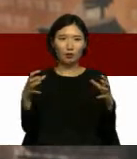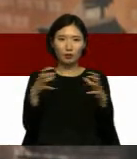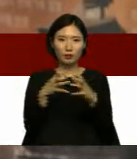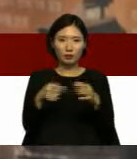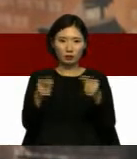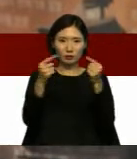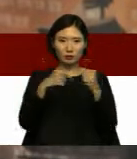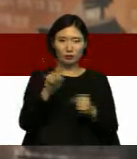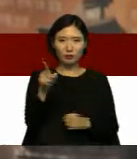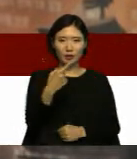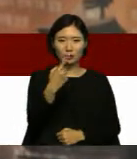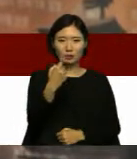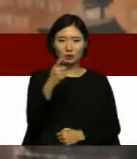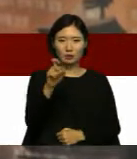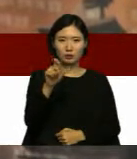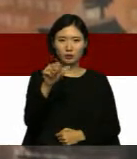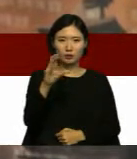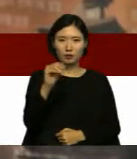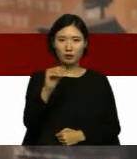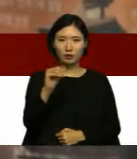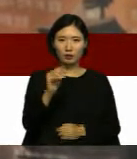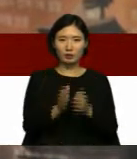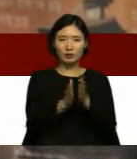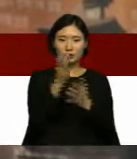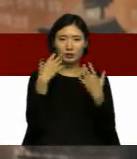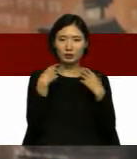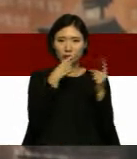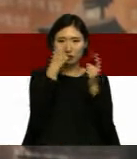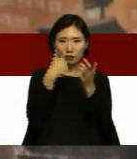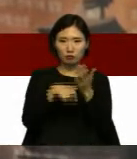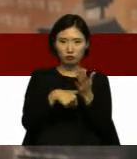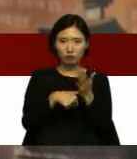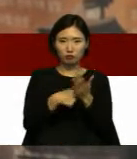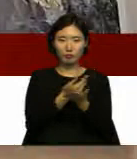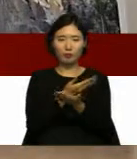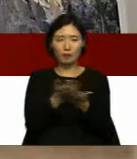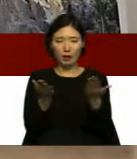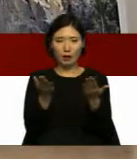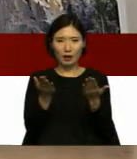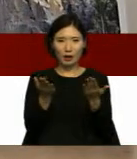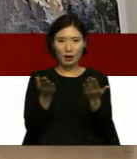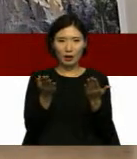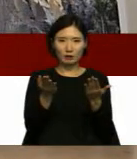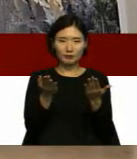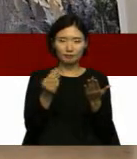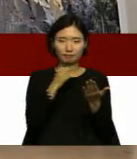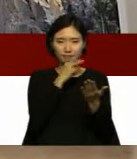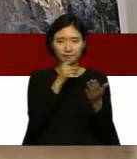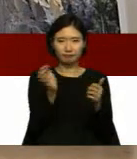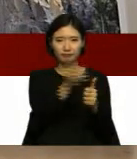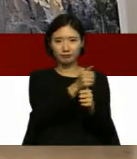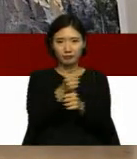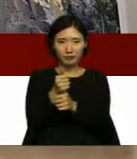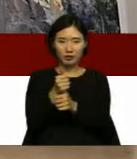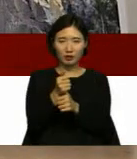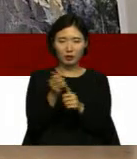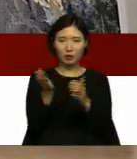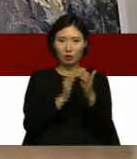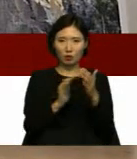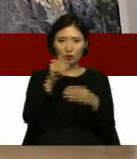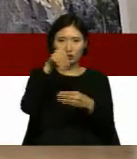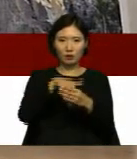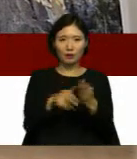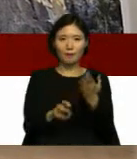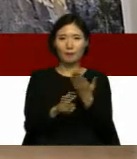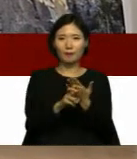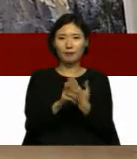참석자에게 115만 원 상당의 시청 기념품을 나눠준 혐의로 기소됐습니다. 재판부는 피고인이 공직선거법을